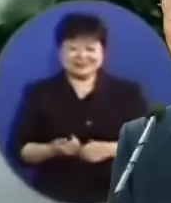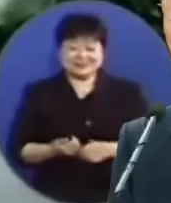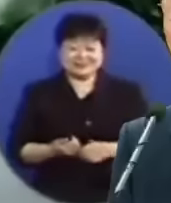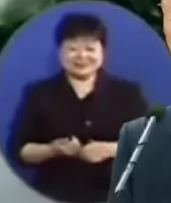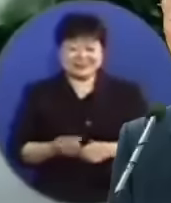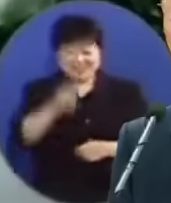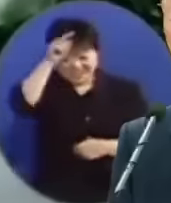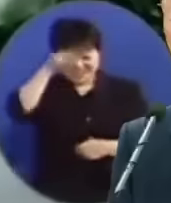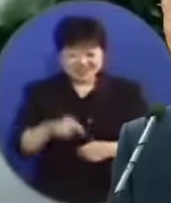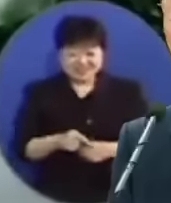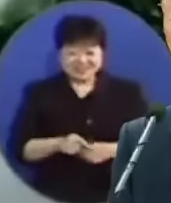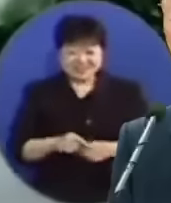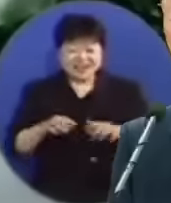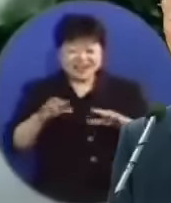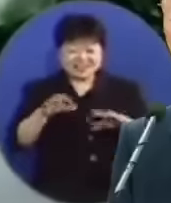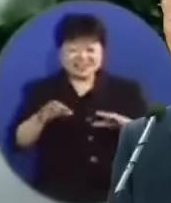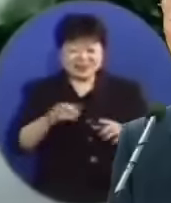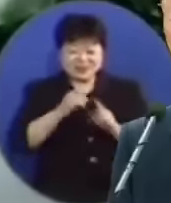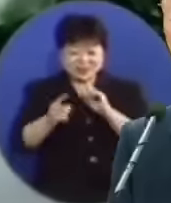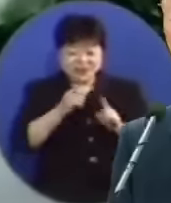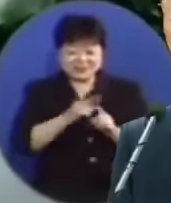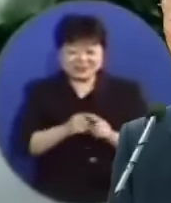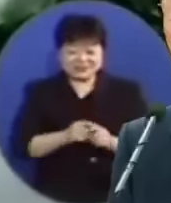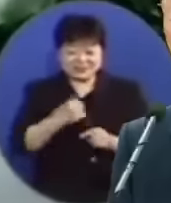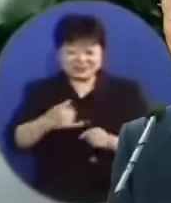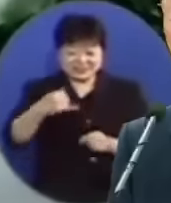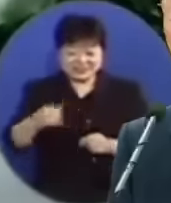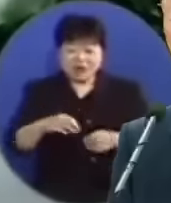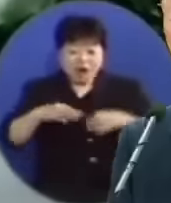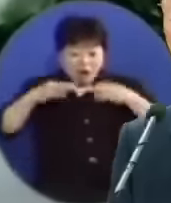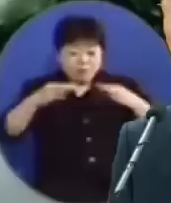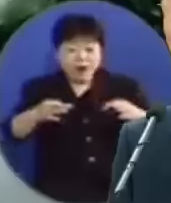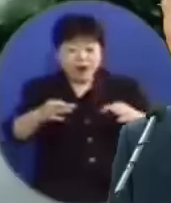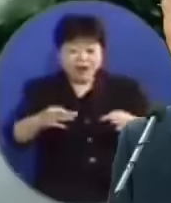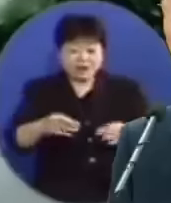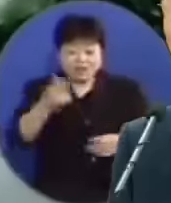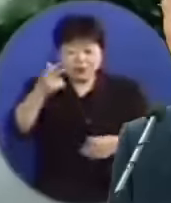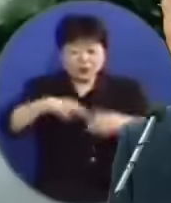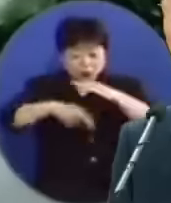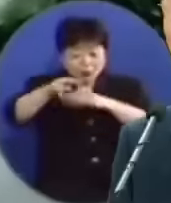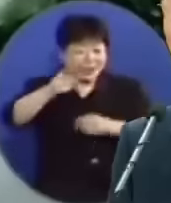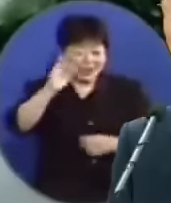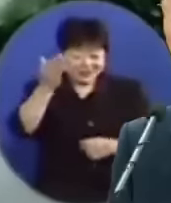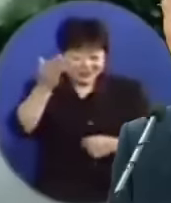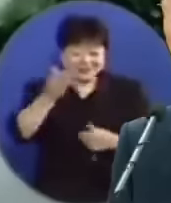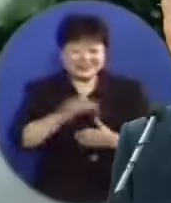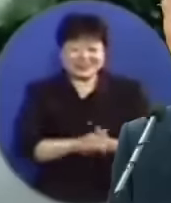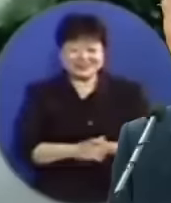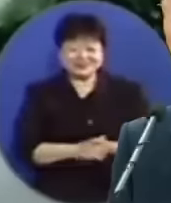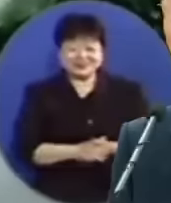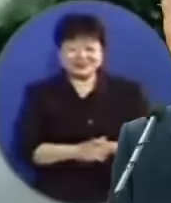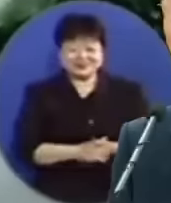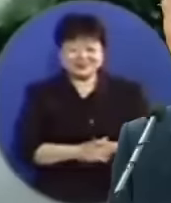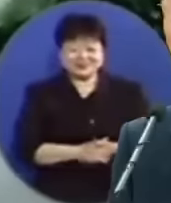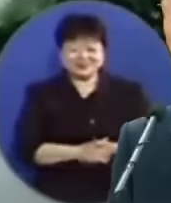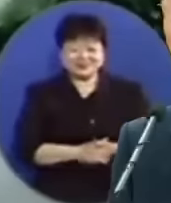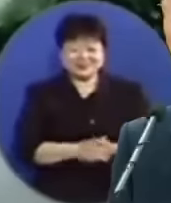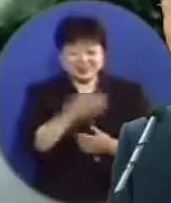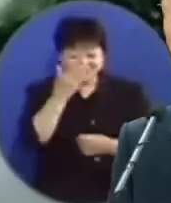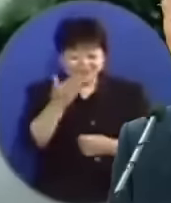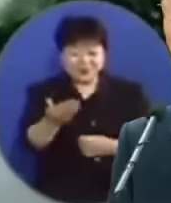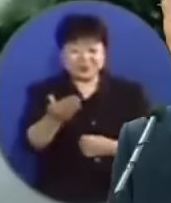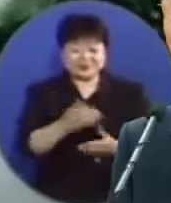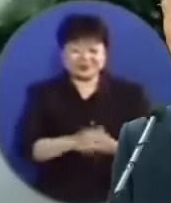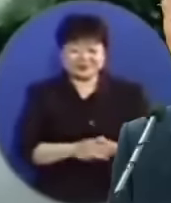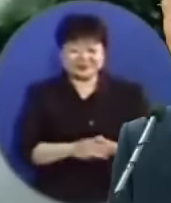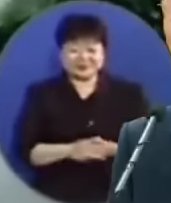천지가 진동하는 이 하나님의 자녀들의 고함 소리에 일곱 길로 도망을 치고 있습니다. 여러분,